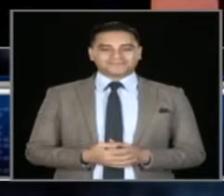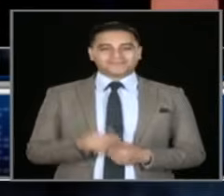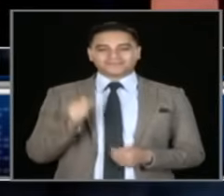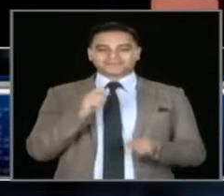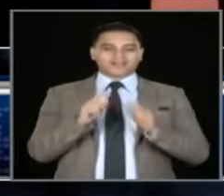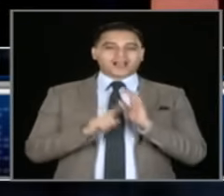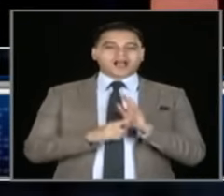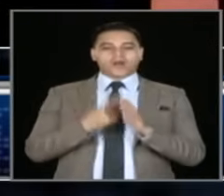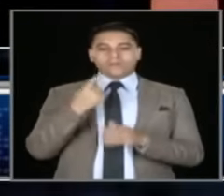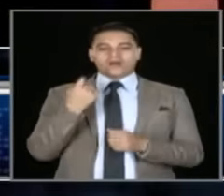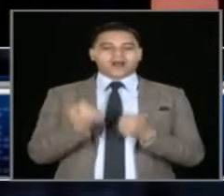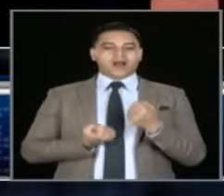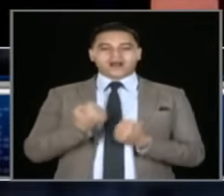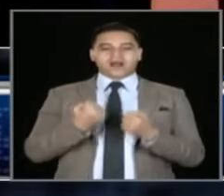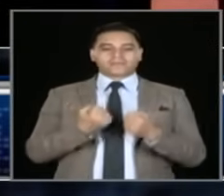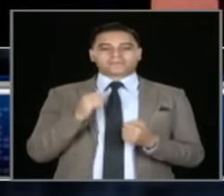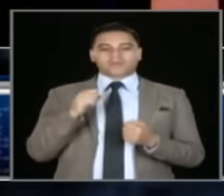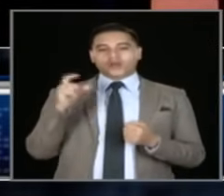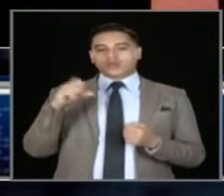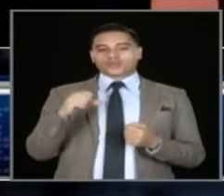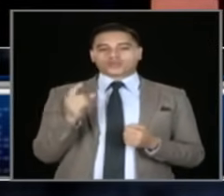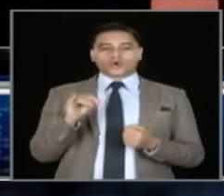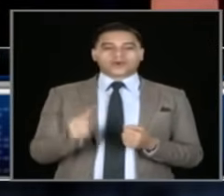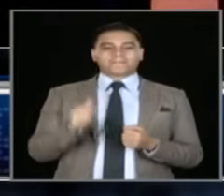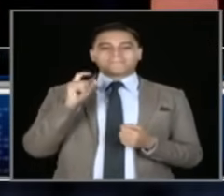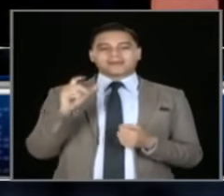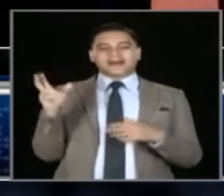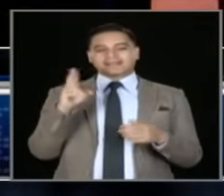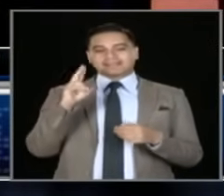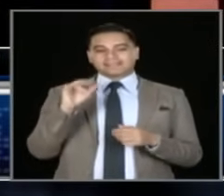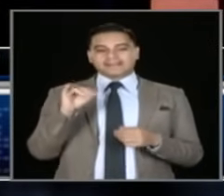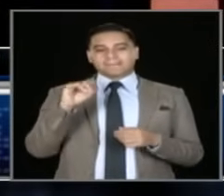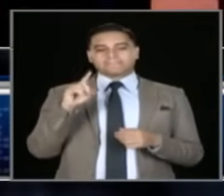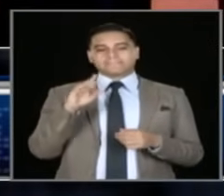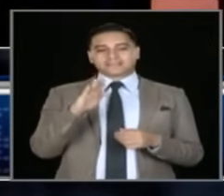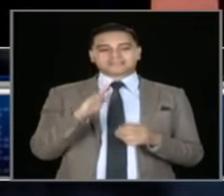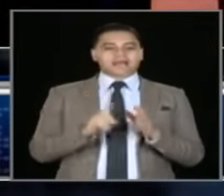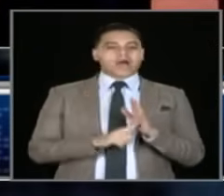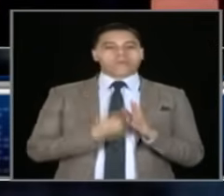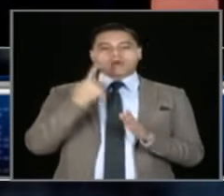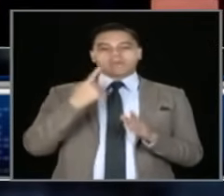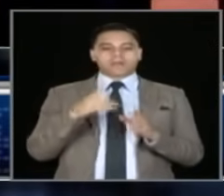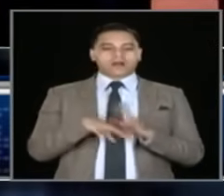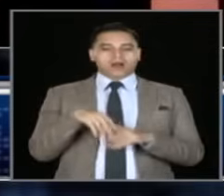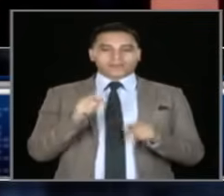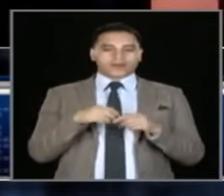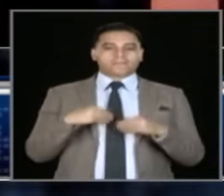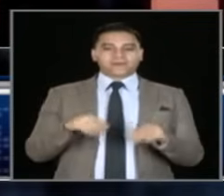تم تصنيع وبيع سيارة نورمان تيمبس أول مرة بإحدى الدول، فما هي؟